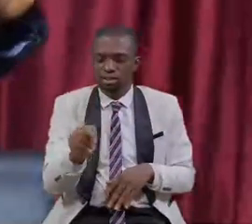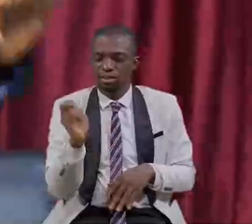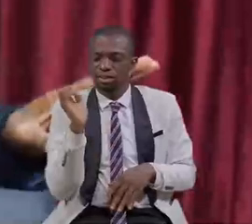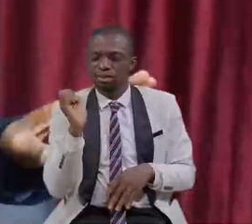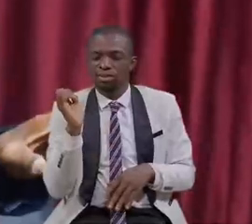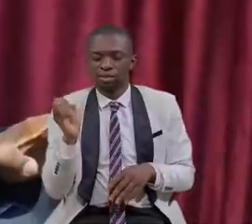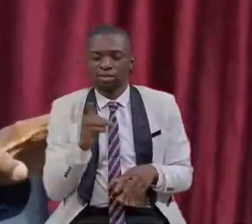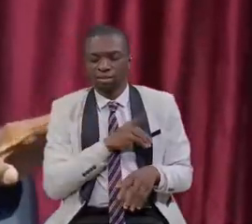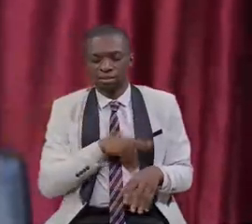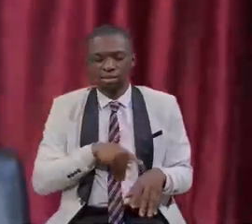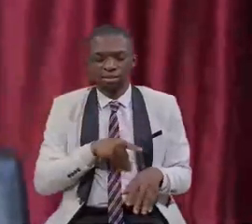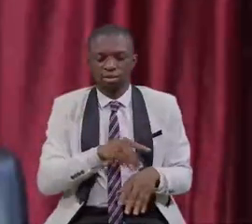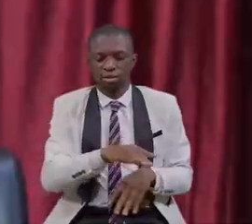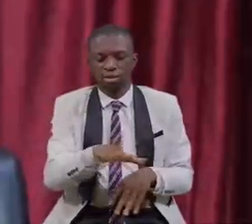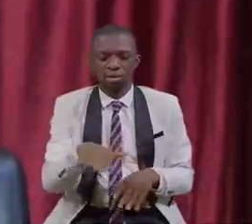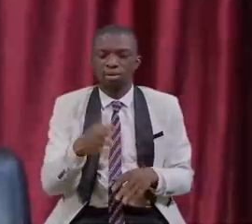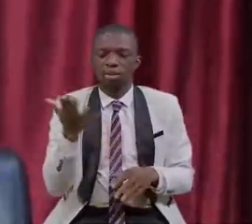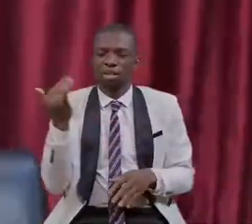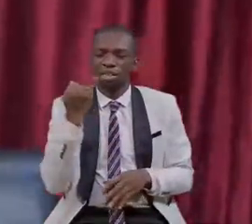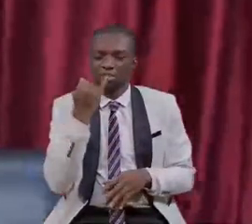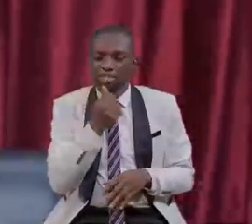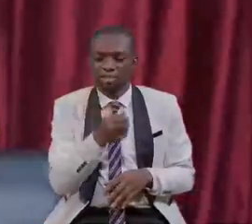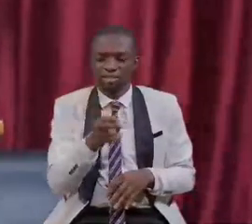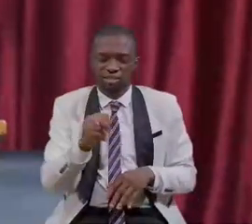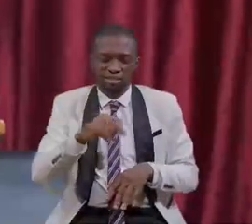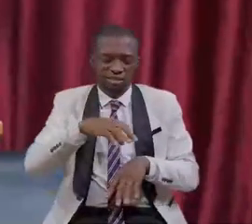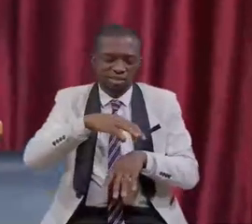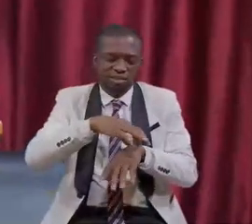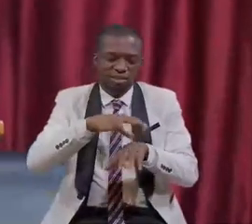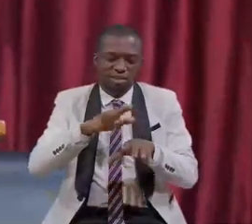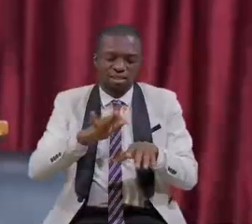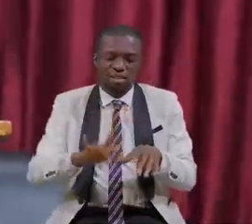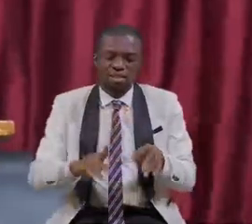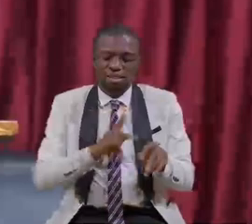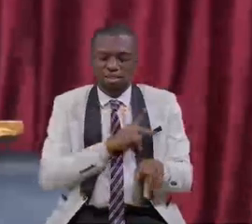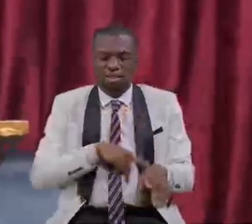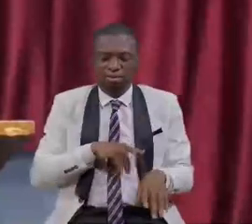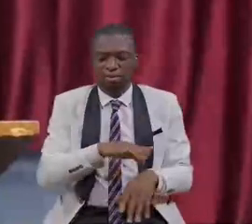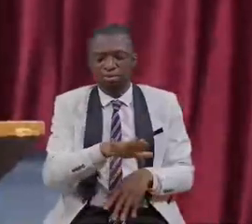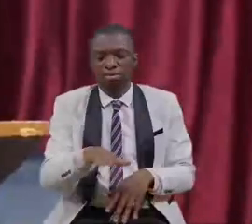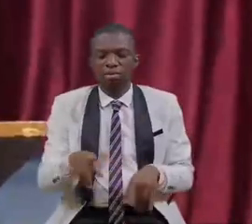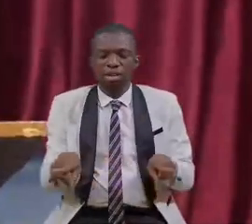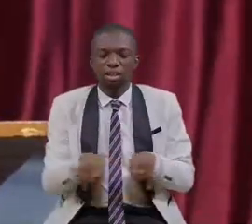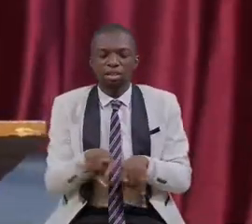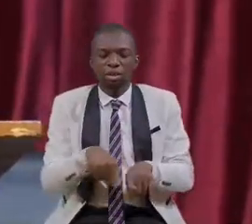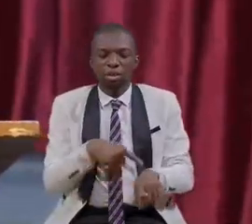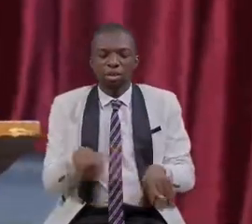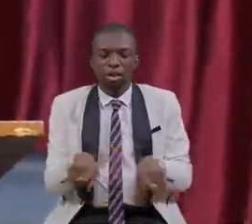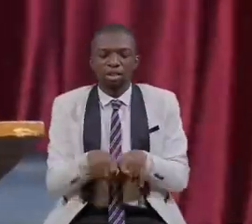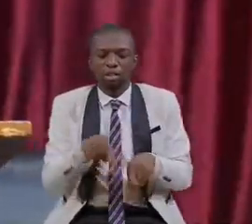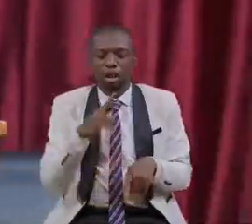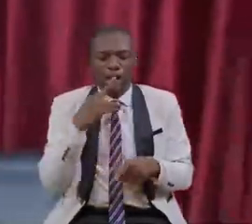Il y a le royaume terrestre. Aussi longtemps que nous demeurons ici, le royaume appartient au